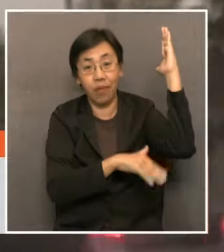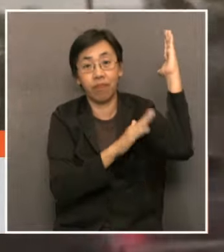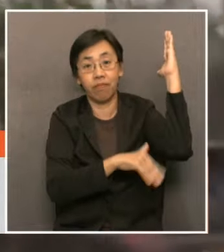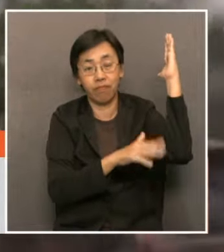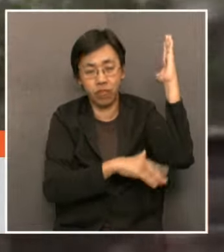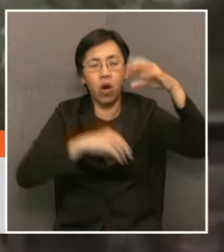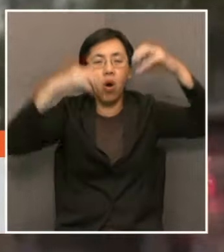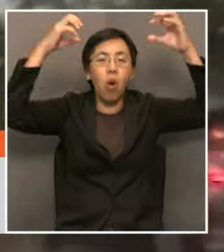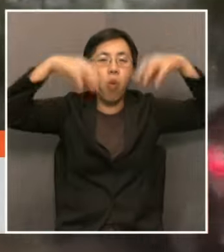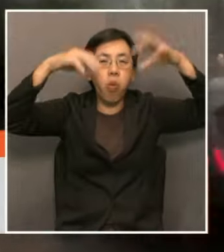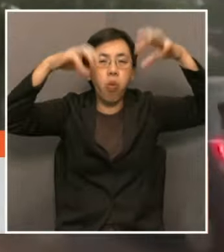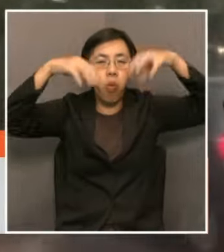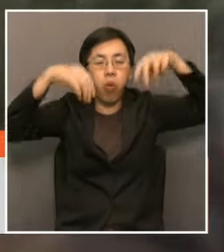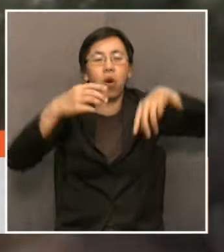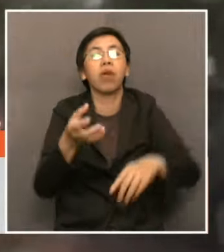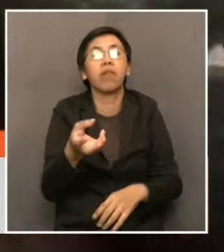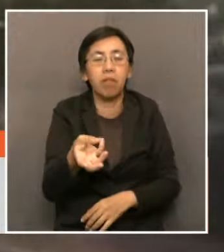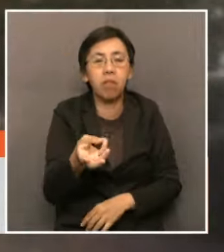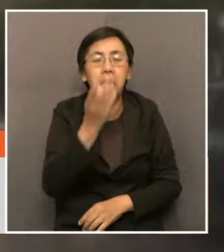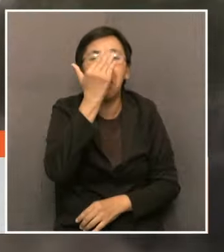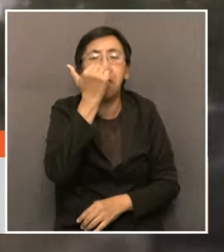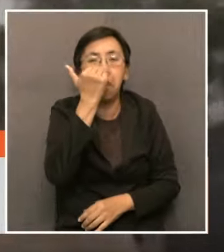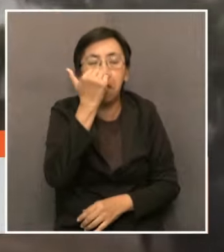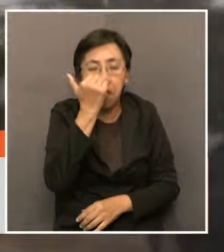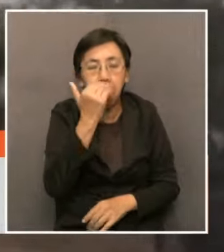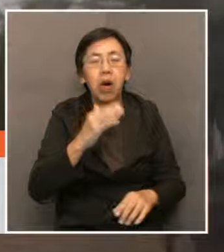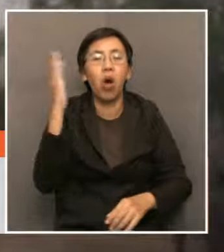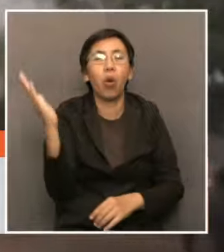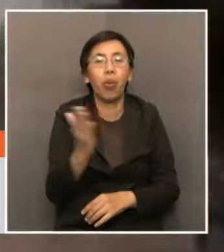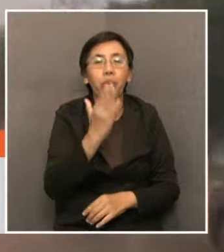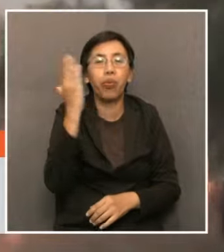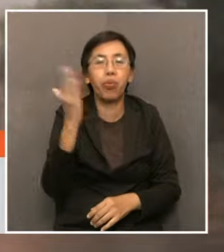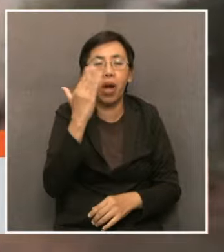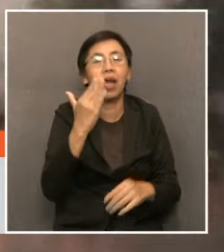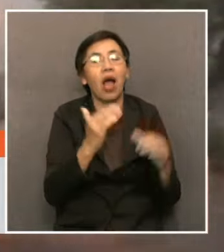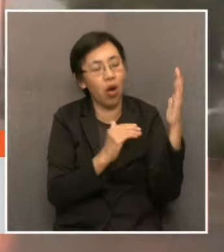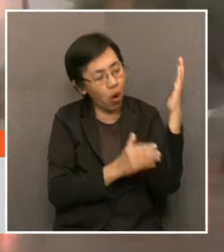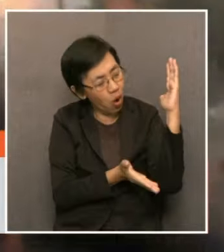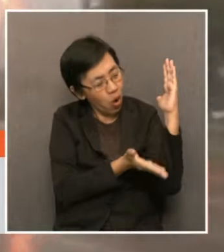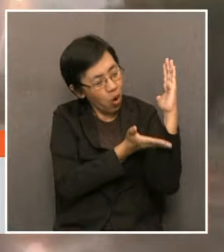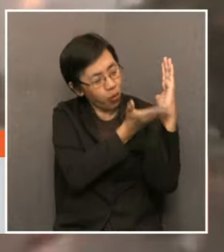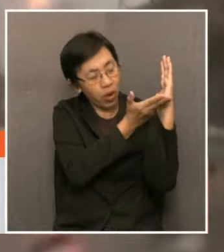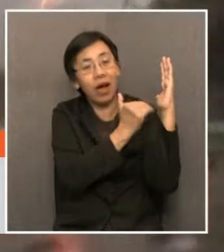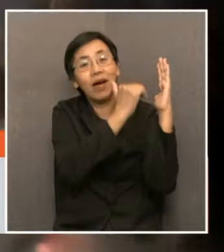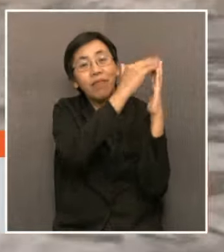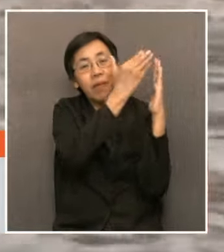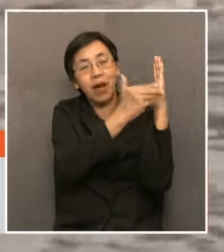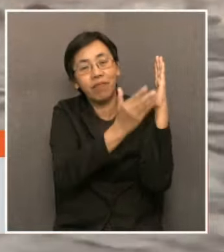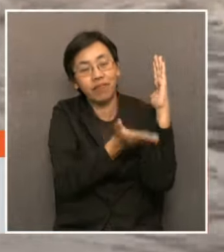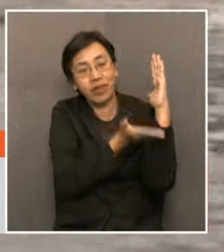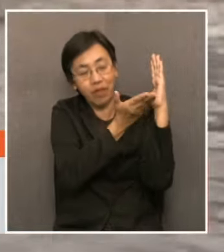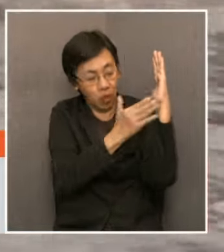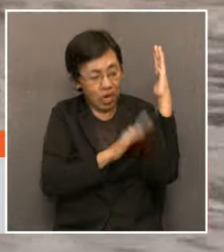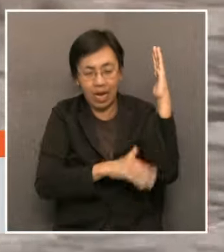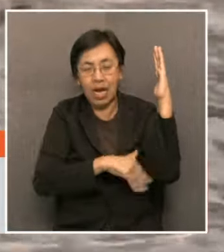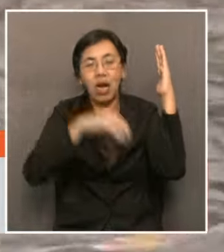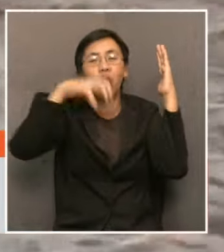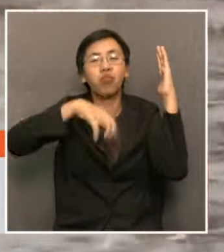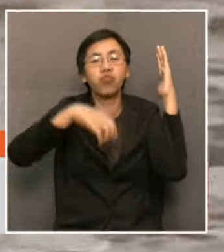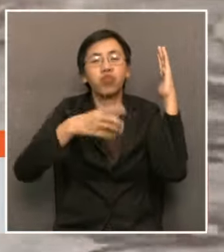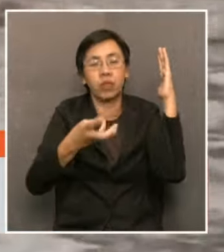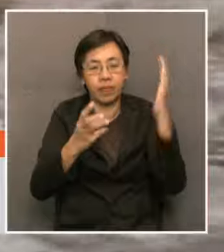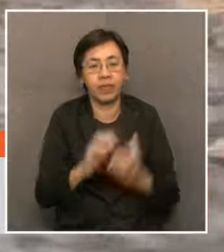มีฝนน้อยกว่าภาคอื่นๆครับเนื่องจากว่าระบบของอากาศจะถูกยกขึ้นไป ไปบริเวณประเทศไทยตอนบนโดยพบ